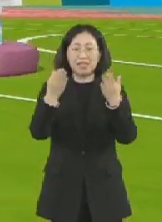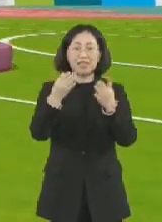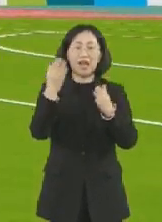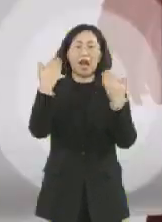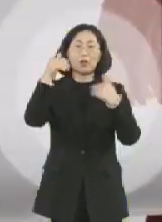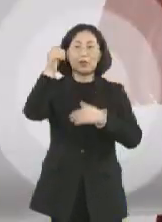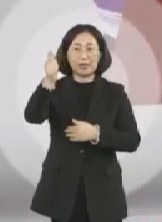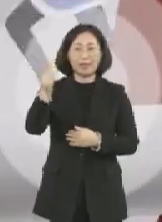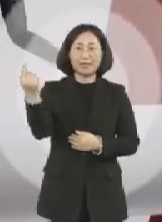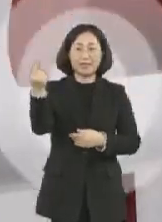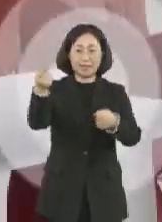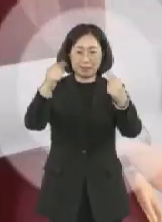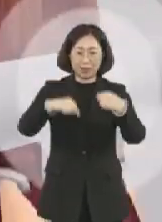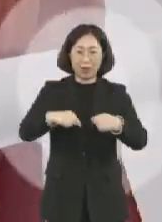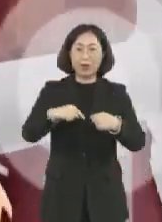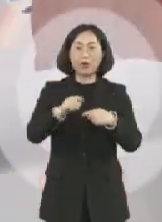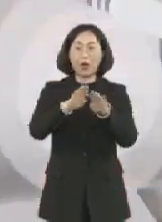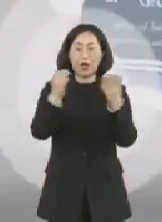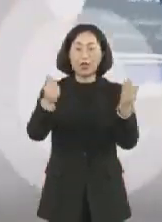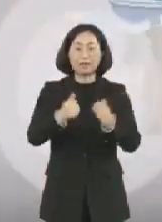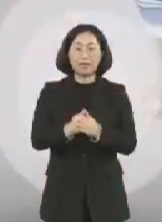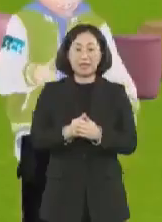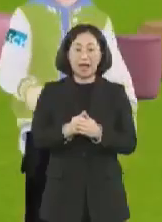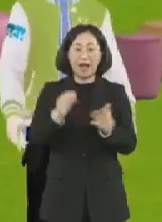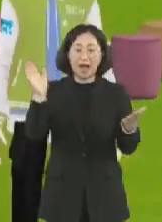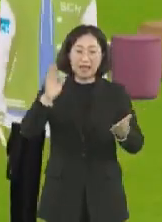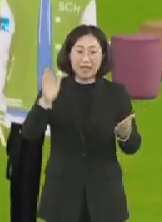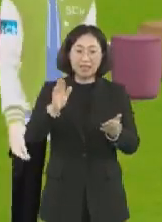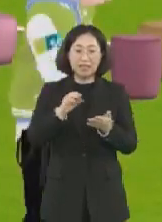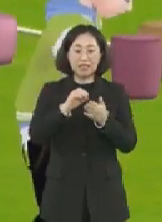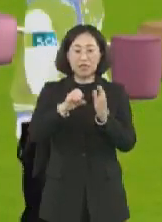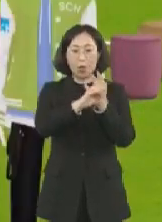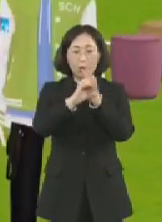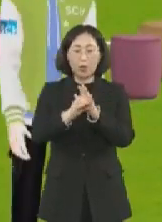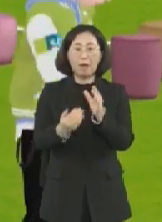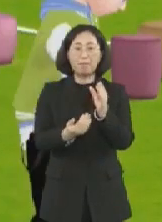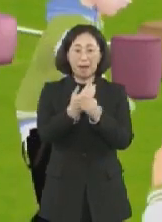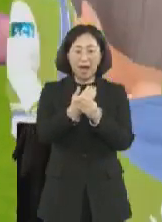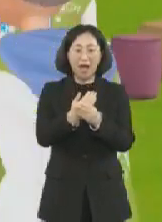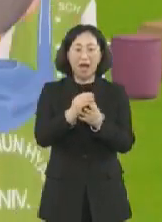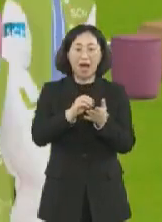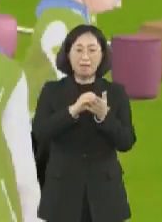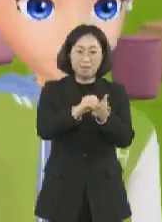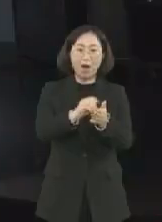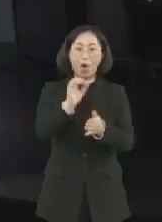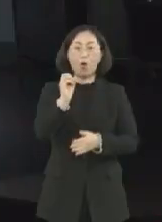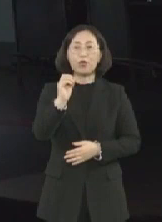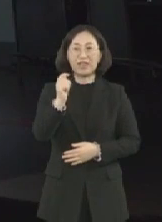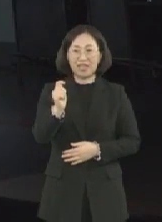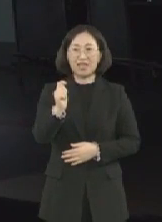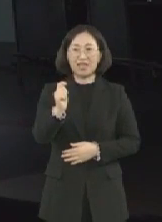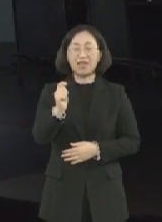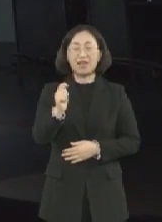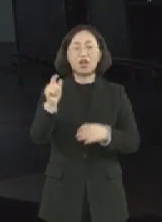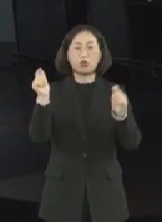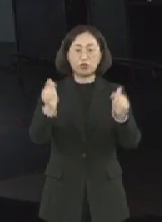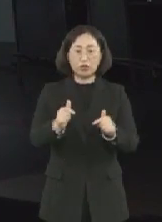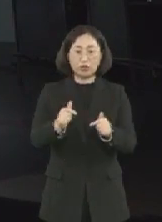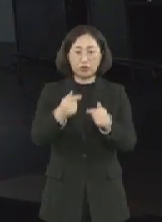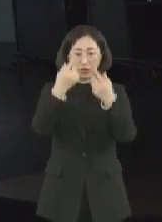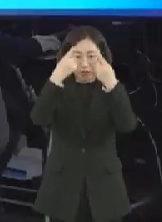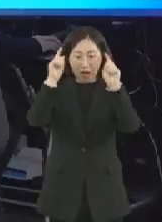개최했습니다 뭐 대학 신입생들은 크로 라이브 로 입학시 꽈 오리엔테이션이 축소되면서 대학생활 체험이 불가능